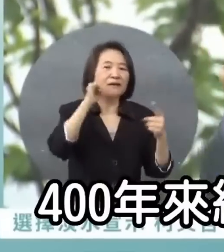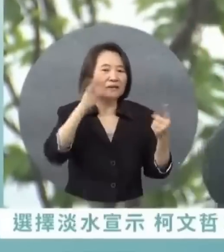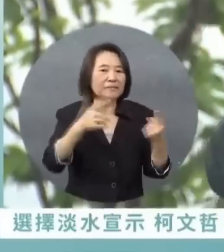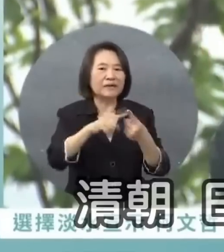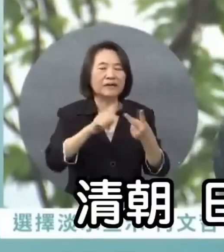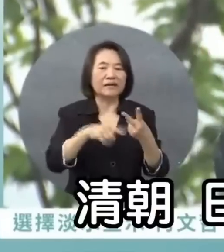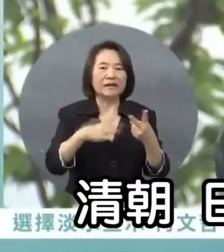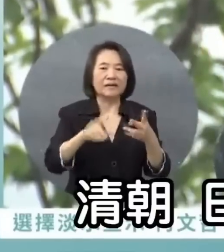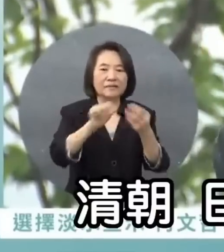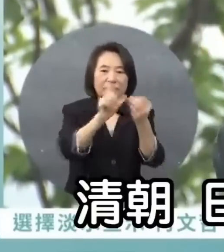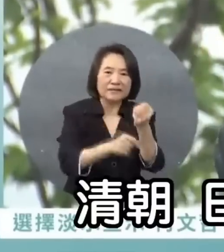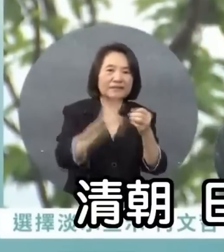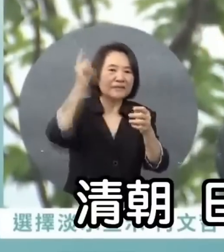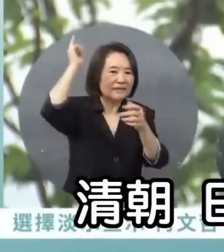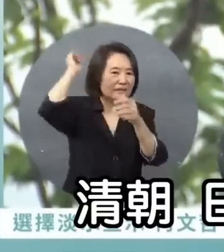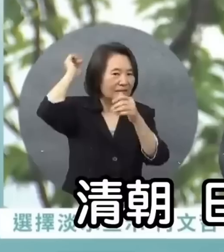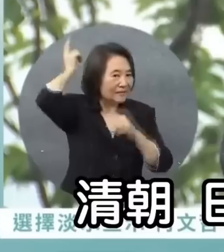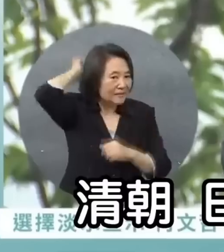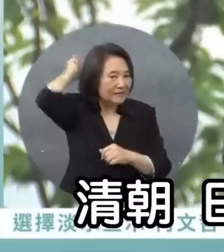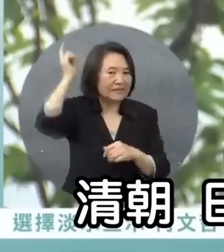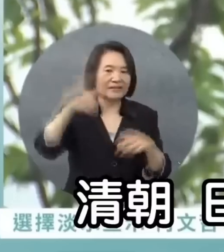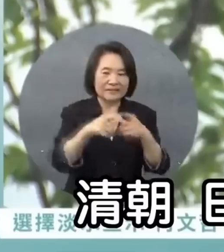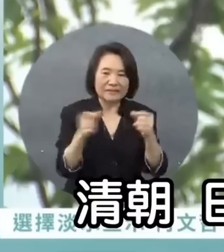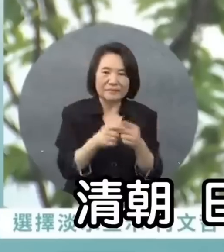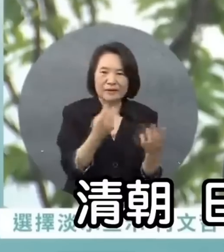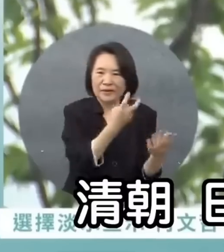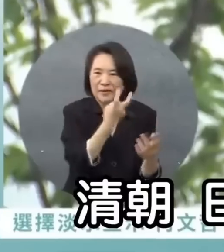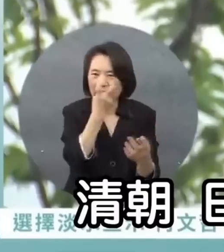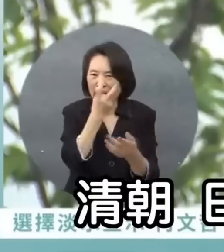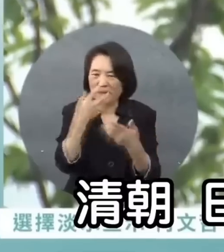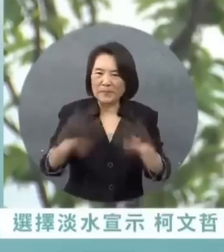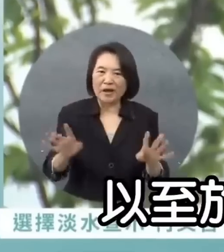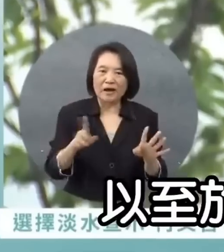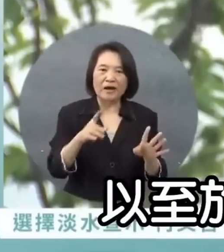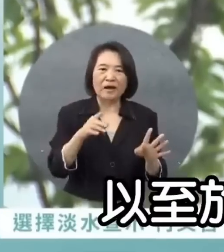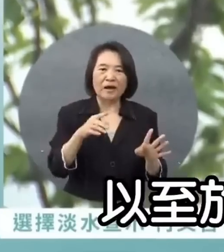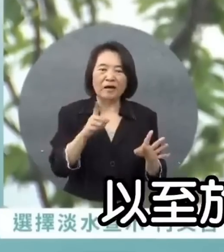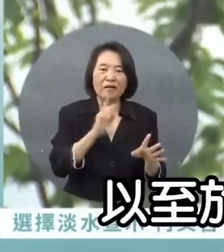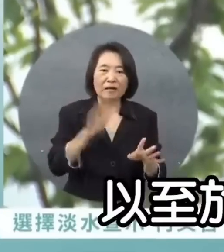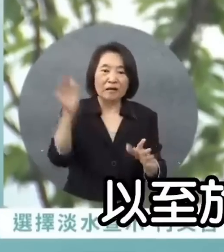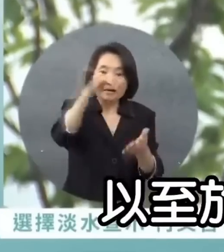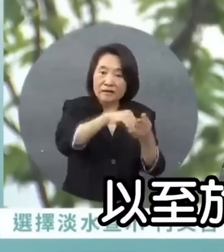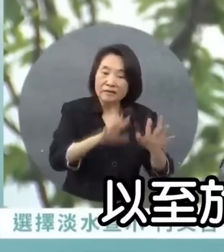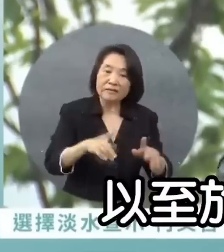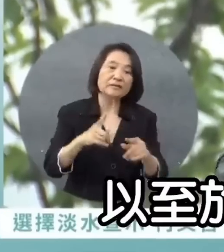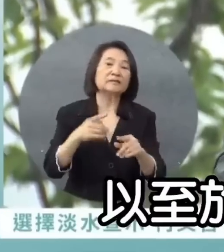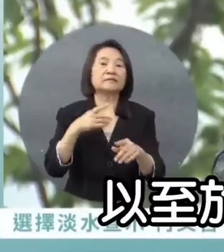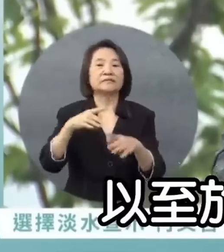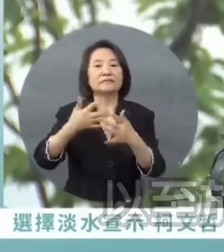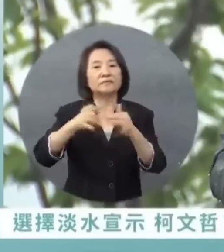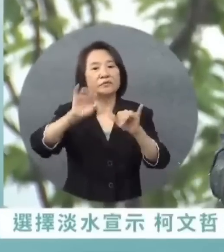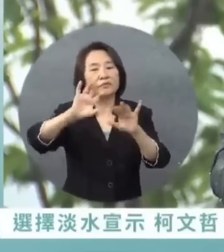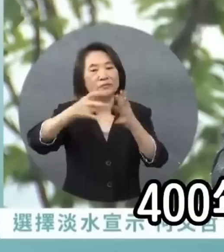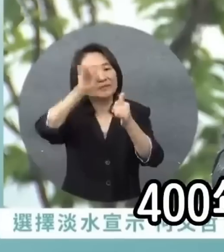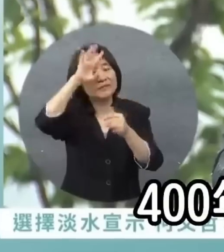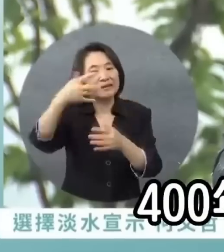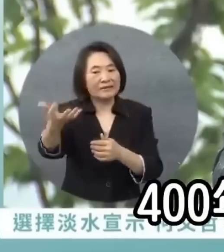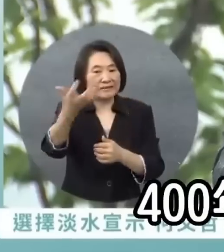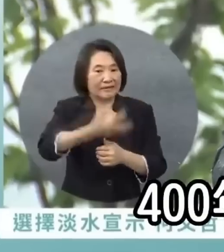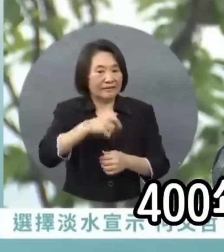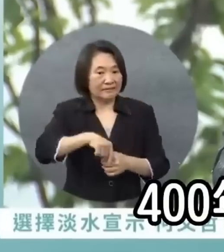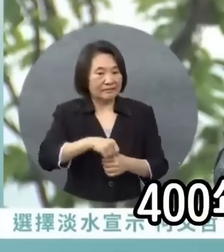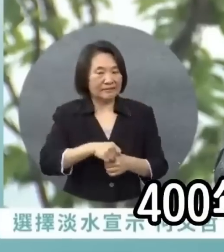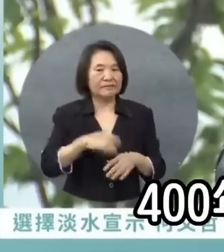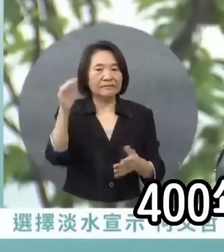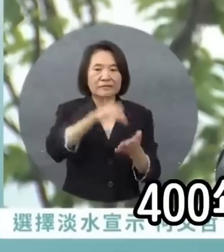郑、清朝、日本殖民统治、国府迁台，以至于近日的中华民国台湾。400年